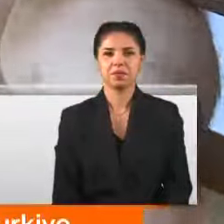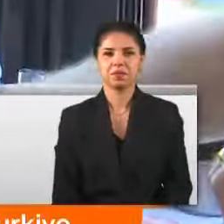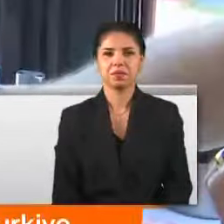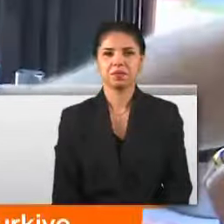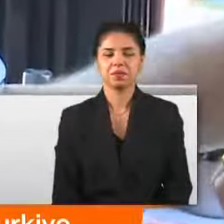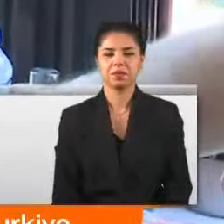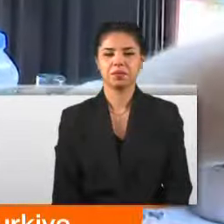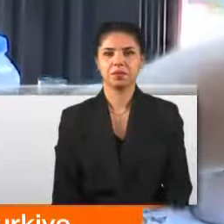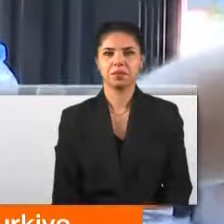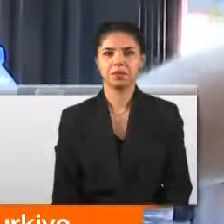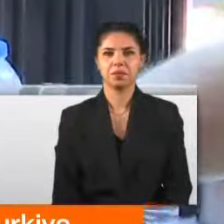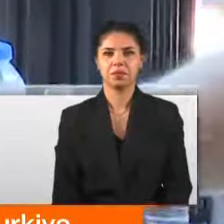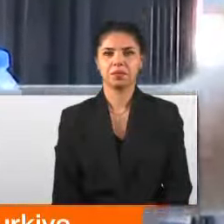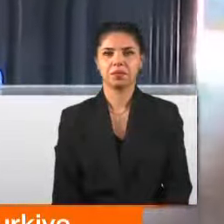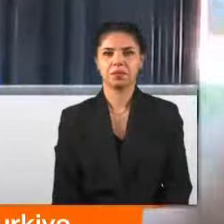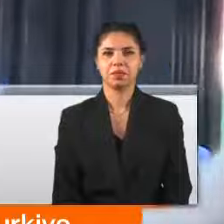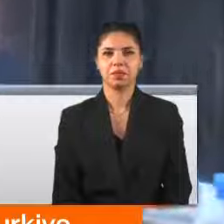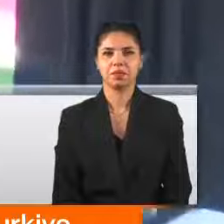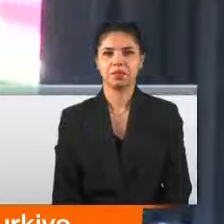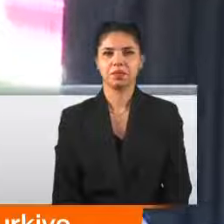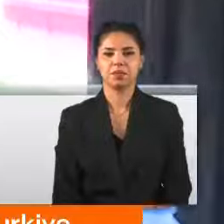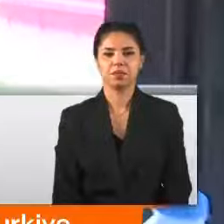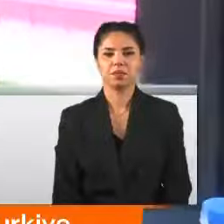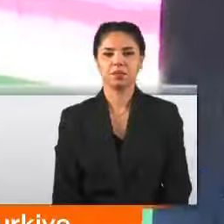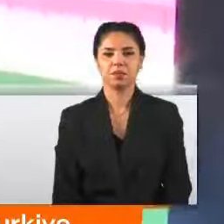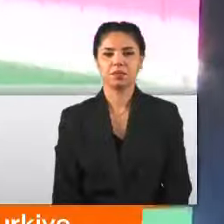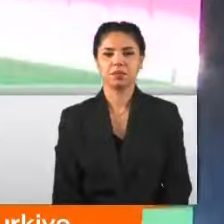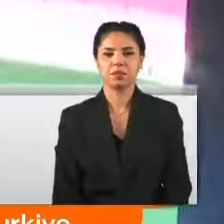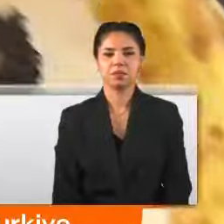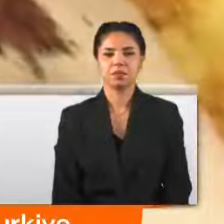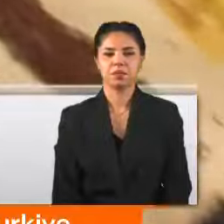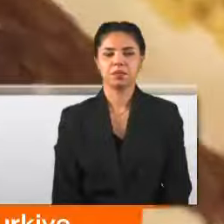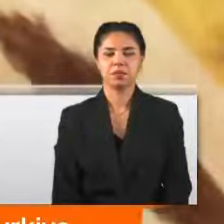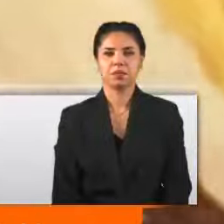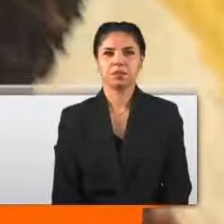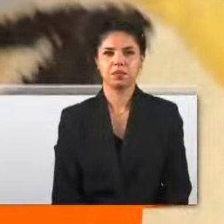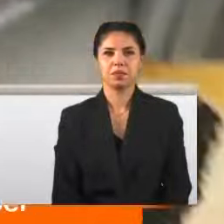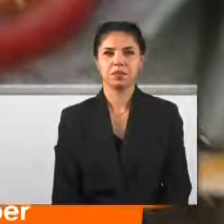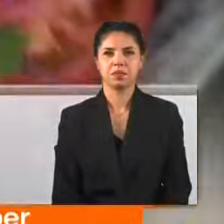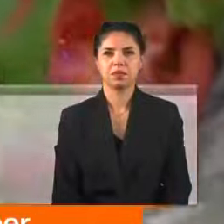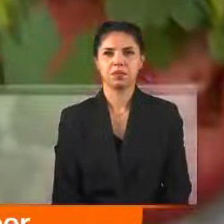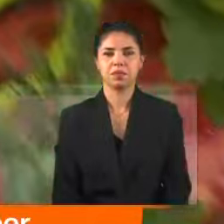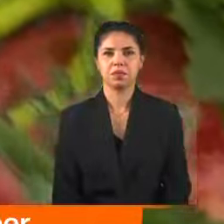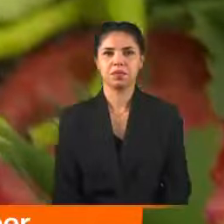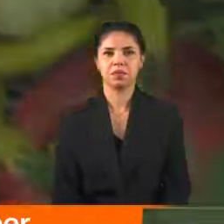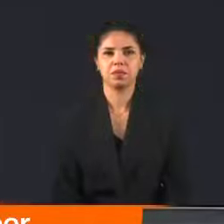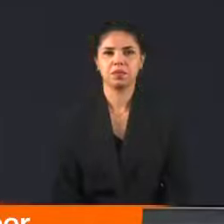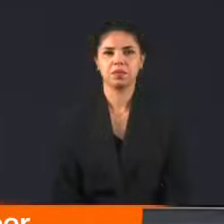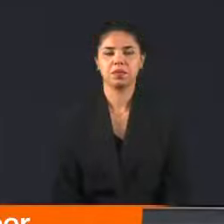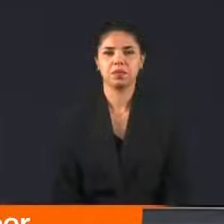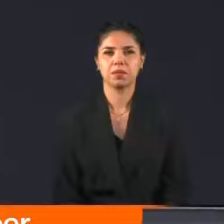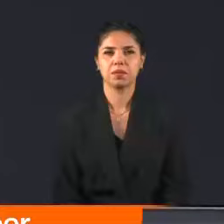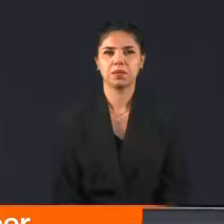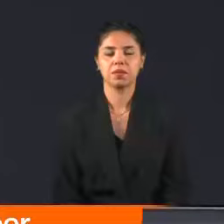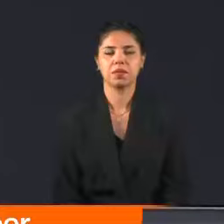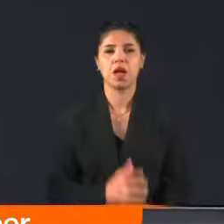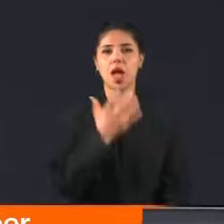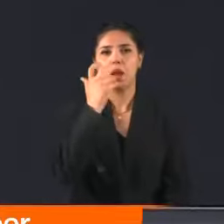olmazıdır. Sizce sağlıksız mıdır kahvaltı? Çok sağlıksız çünkü çok yiyoruz.